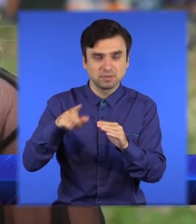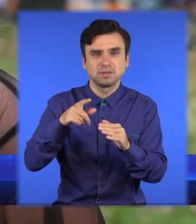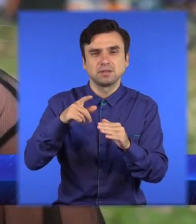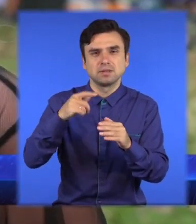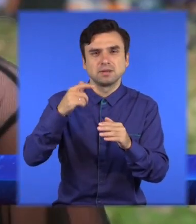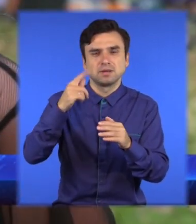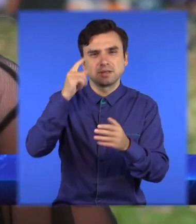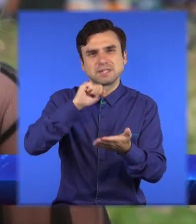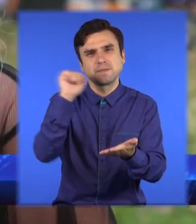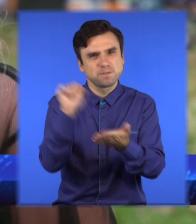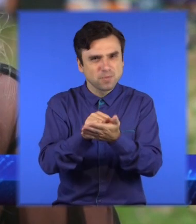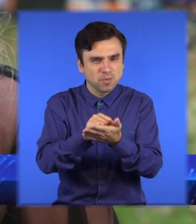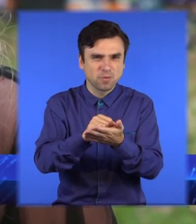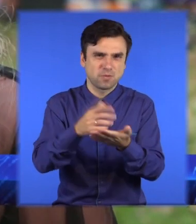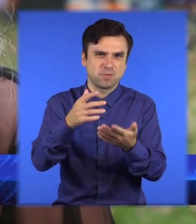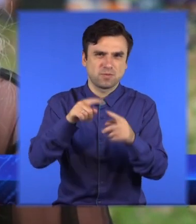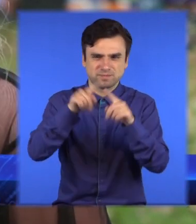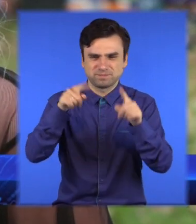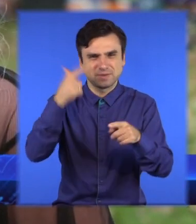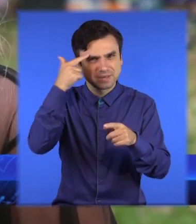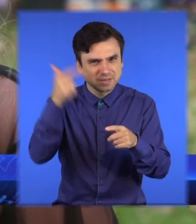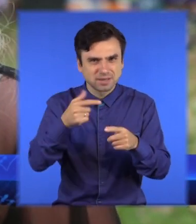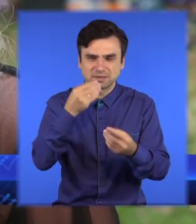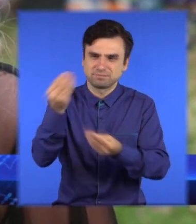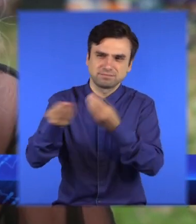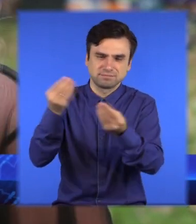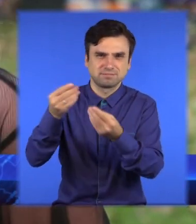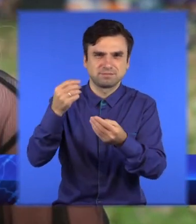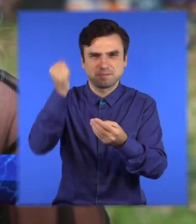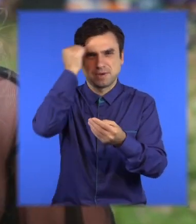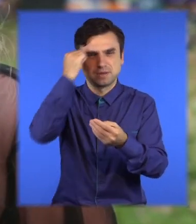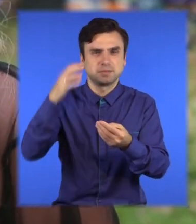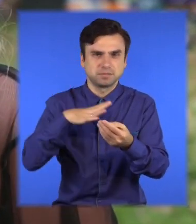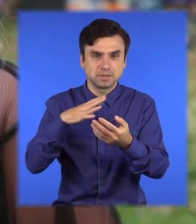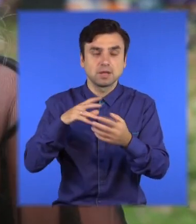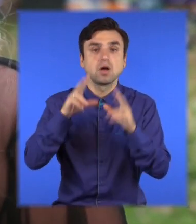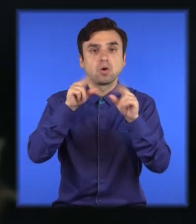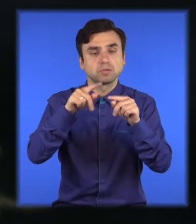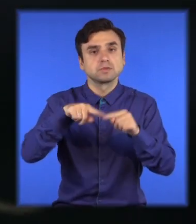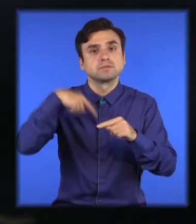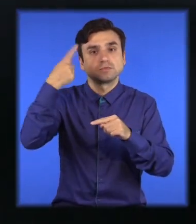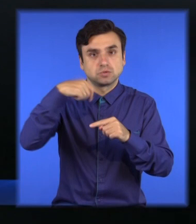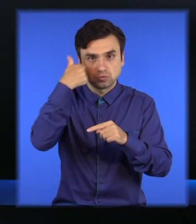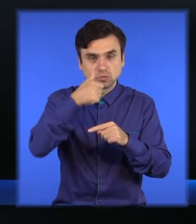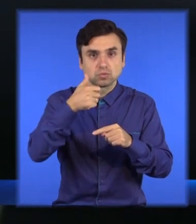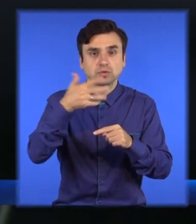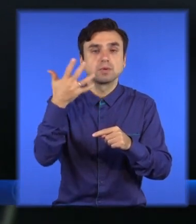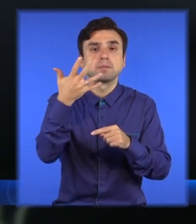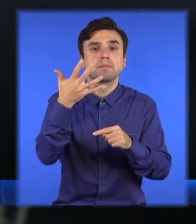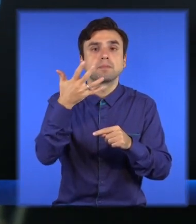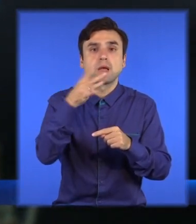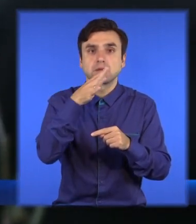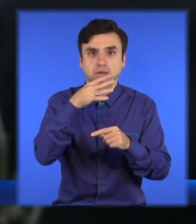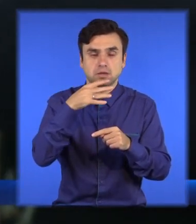начинала петь каверы Скрябина, но теперь уже как сольный артист пытаюсь донести людям свою